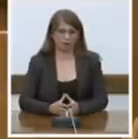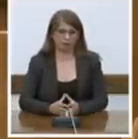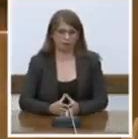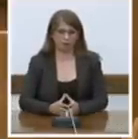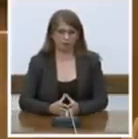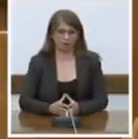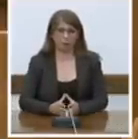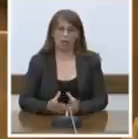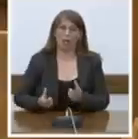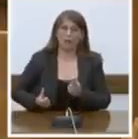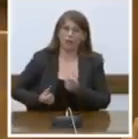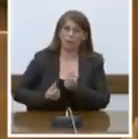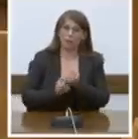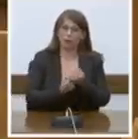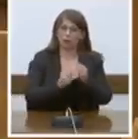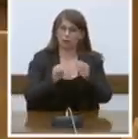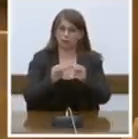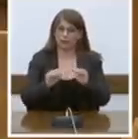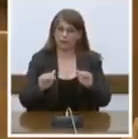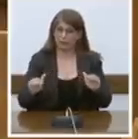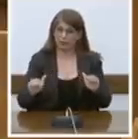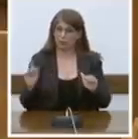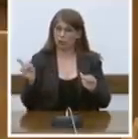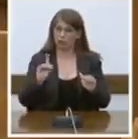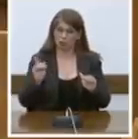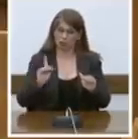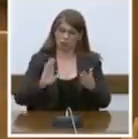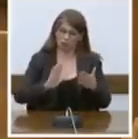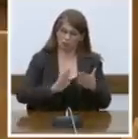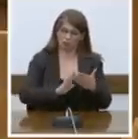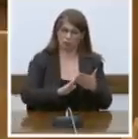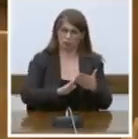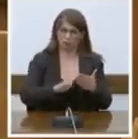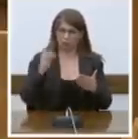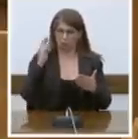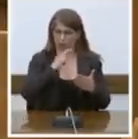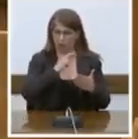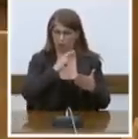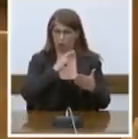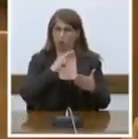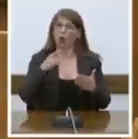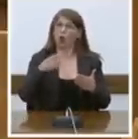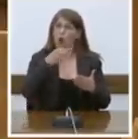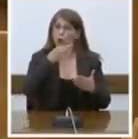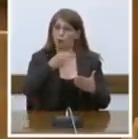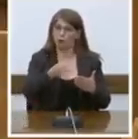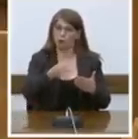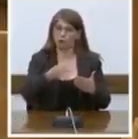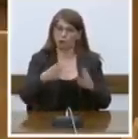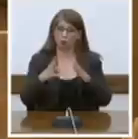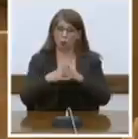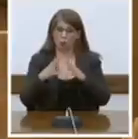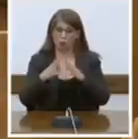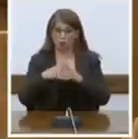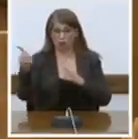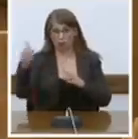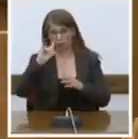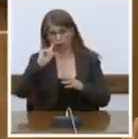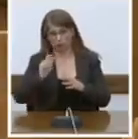υποστηρίξουμε την ειρήνη και όχι την προσέγγιση του Πρωθυπουργού που είπε ότι ο πόλεμος στην